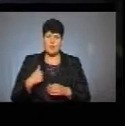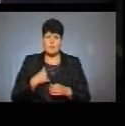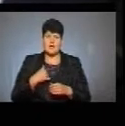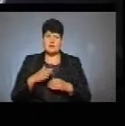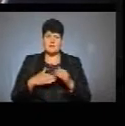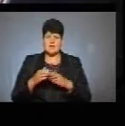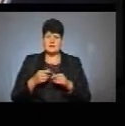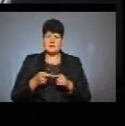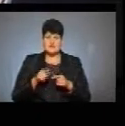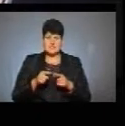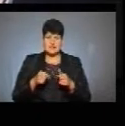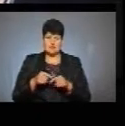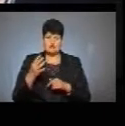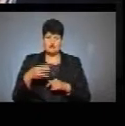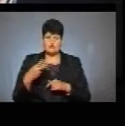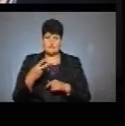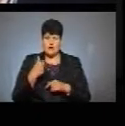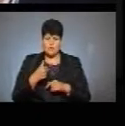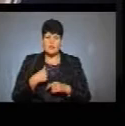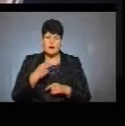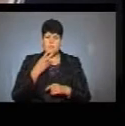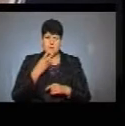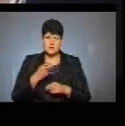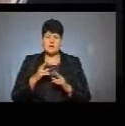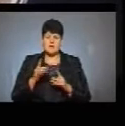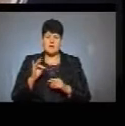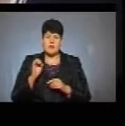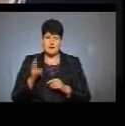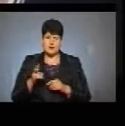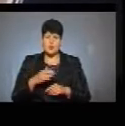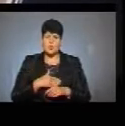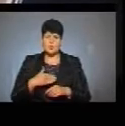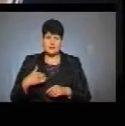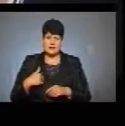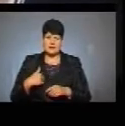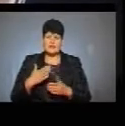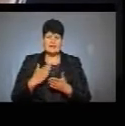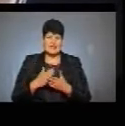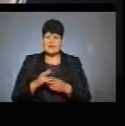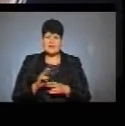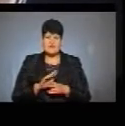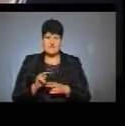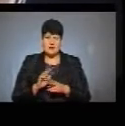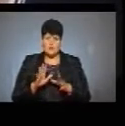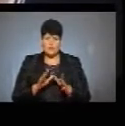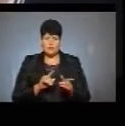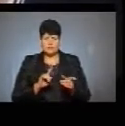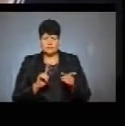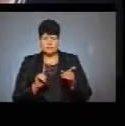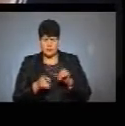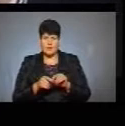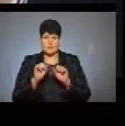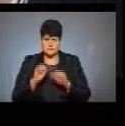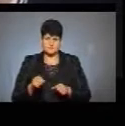цій галузі 42 роки, і я бачив, як рак грудей став з невиліковного захворювання повністю